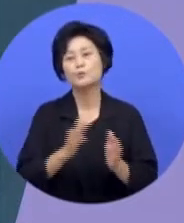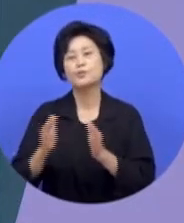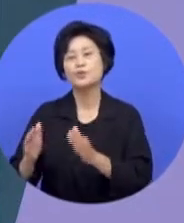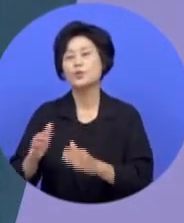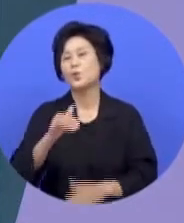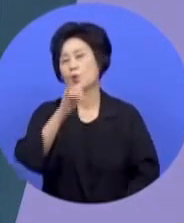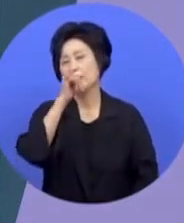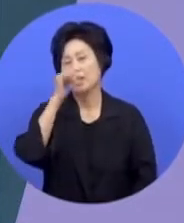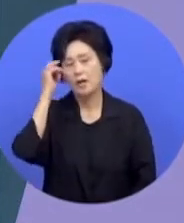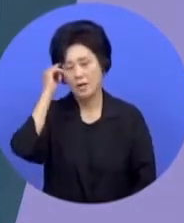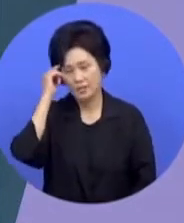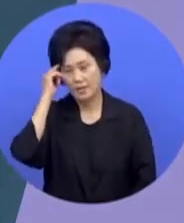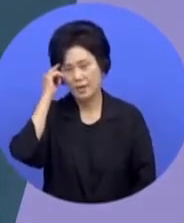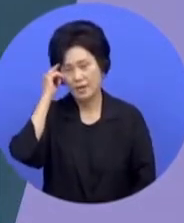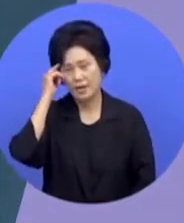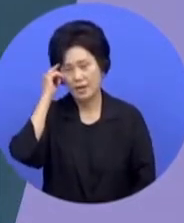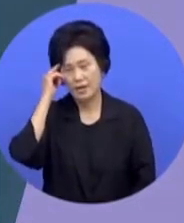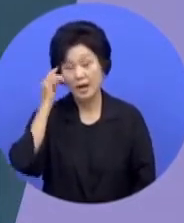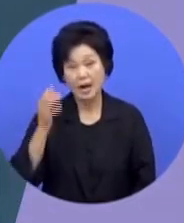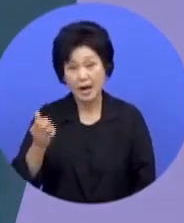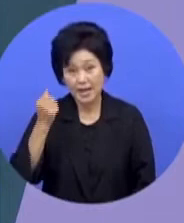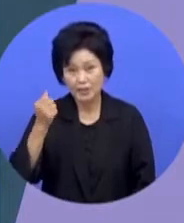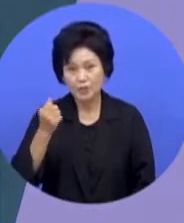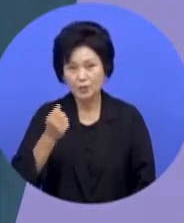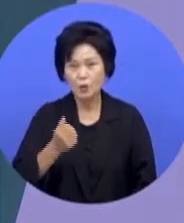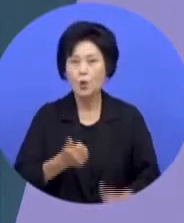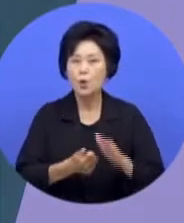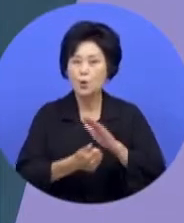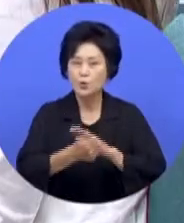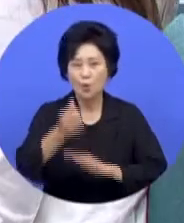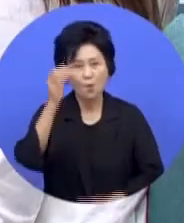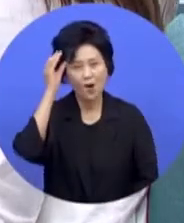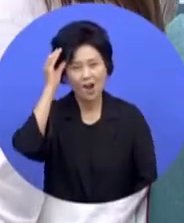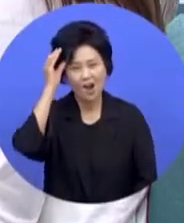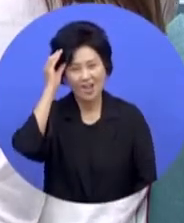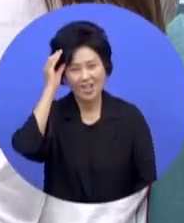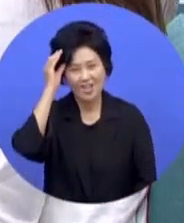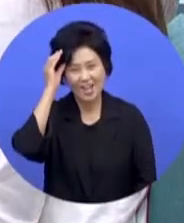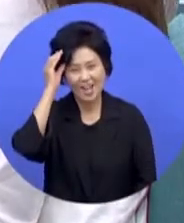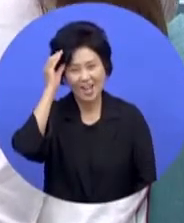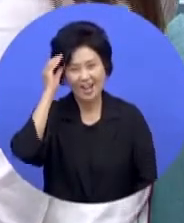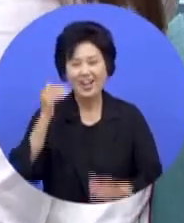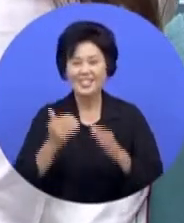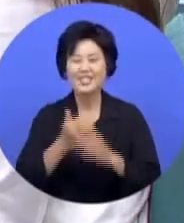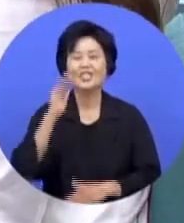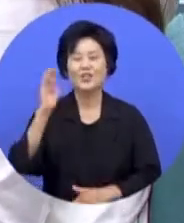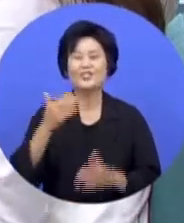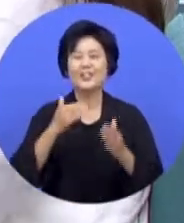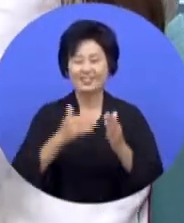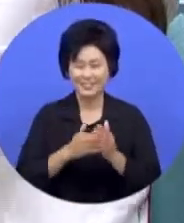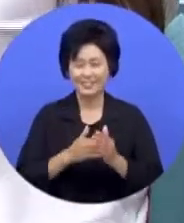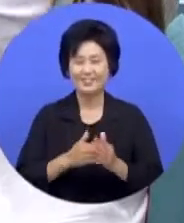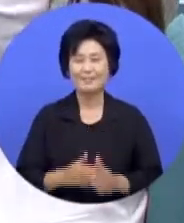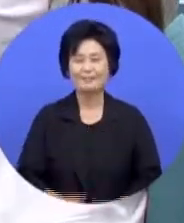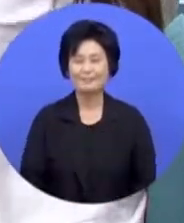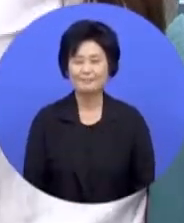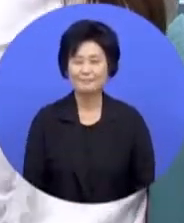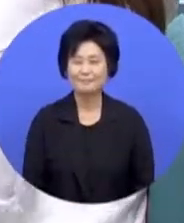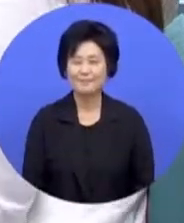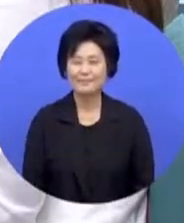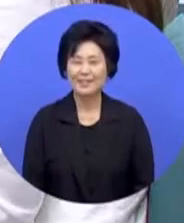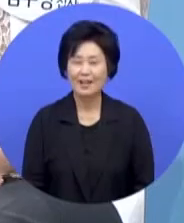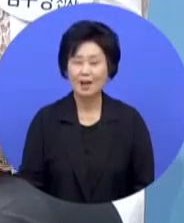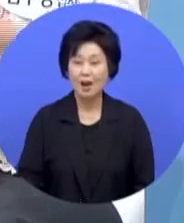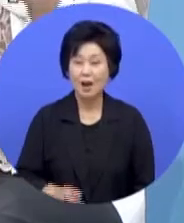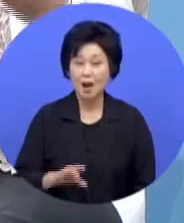큰 도전을 받고 또 소망과 기대가 생기더라고요. 기독학교에 대한 확고한 의지가 다져져 있겠네요. 네, 네. 먼저 간 그들의